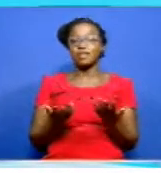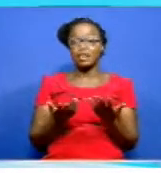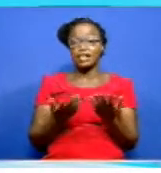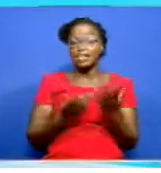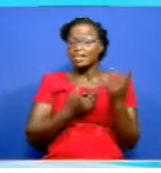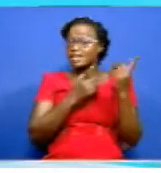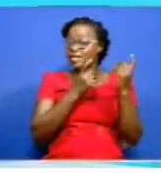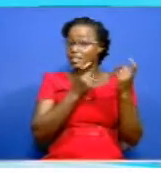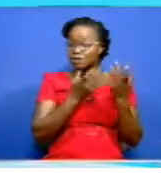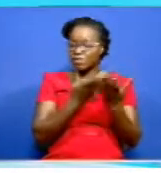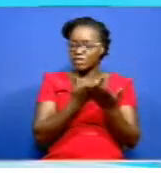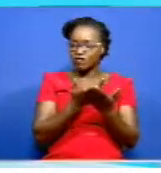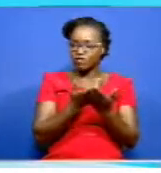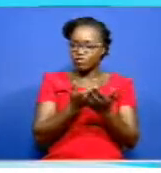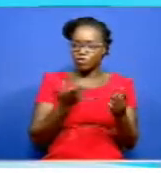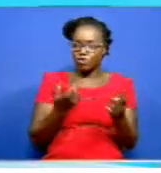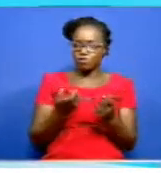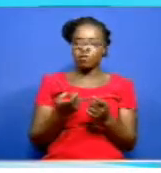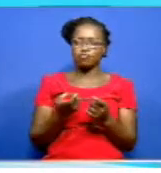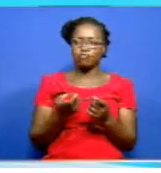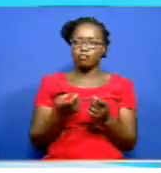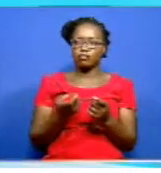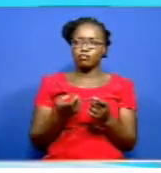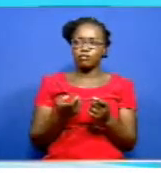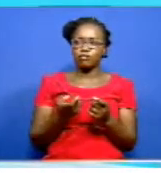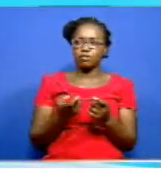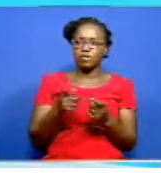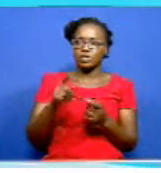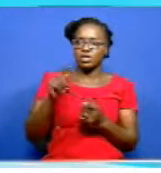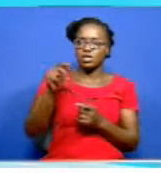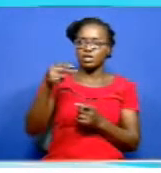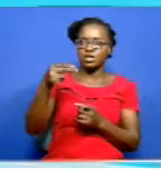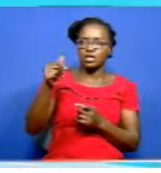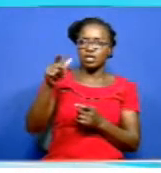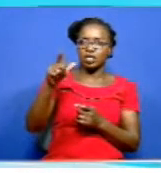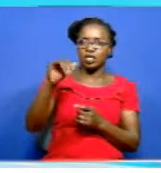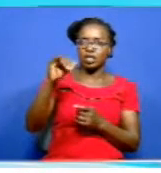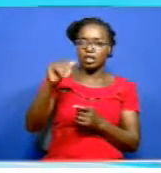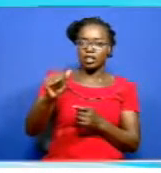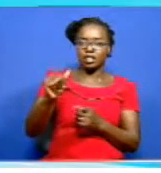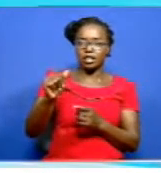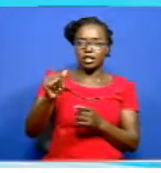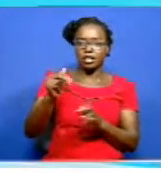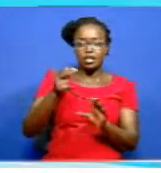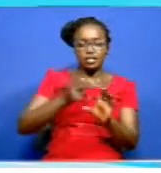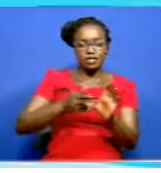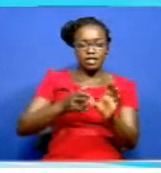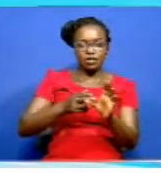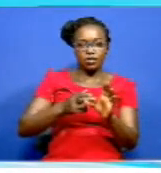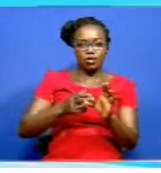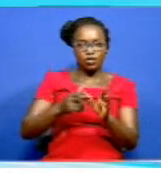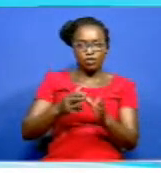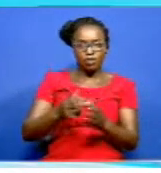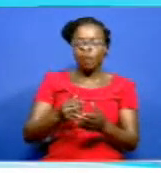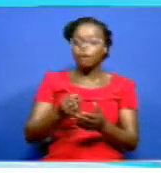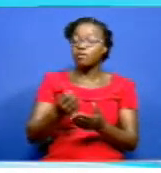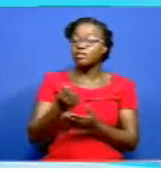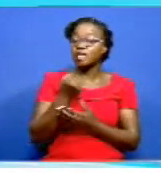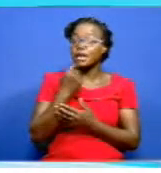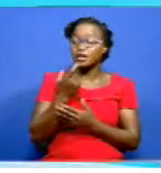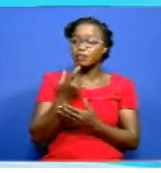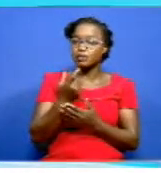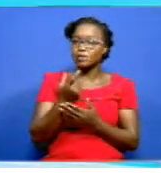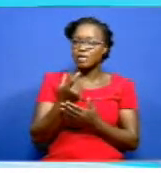wametoka katika shirika la Thalia Psychotherapy, kampuni hii ambayo inapambana ama